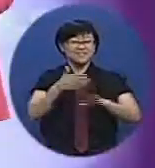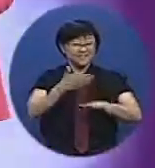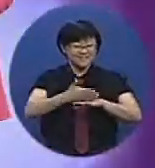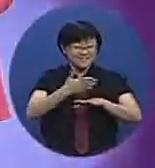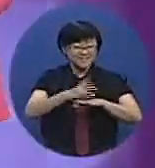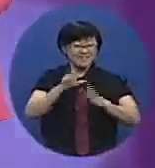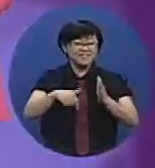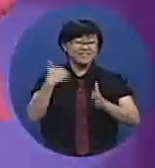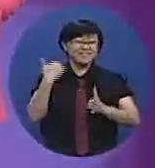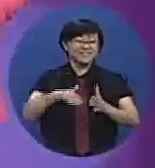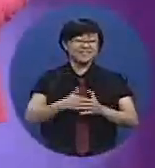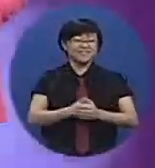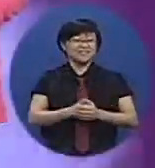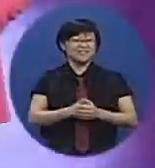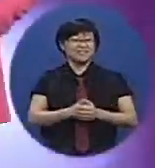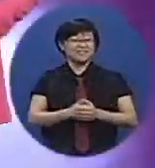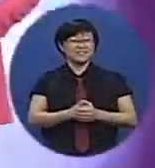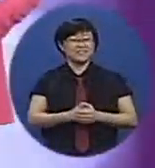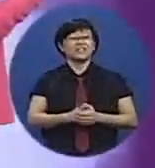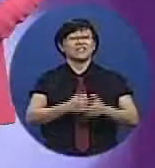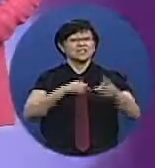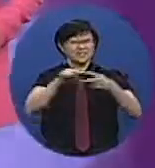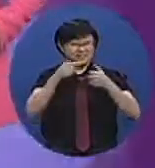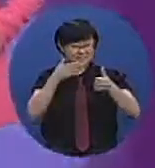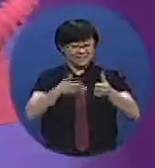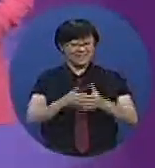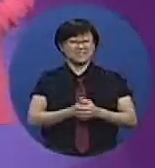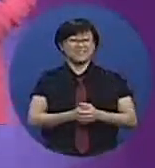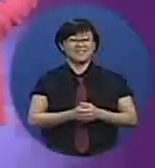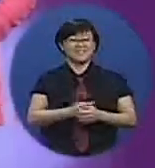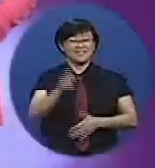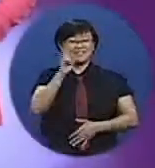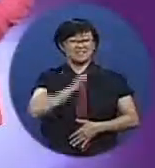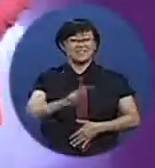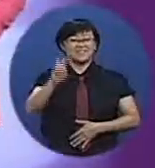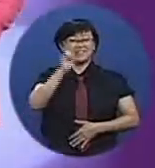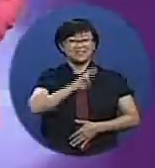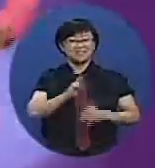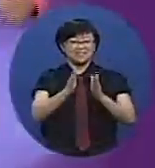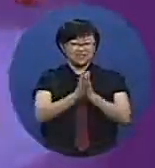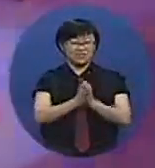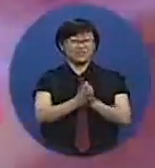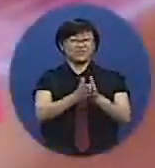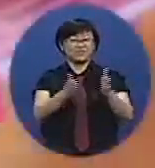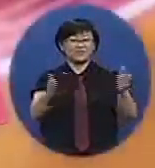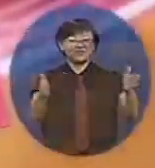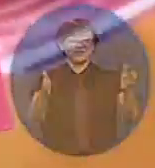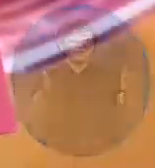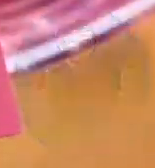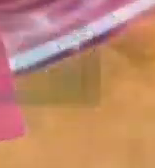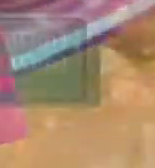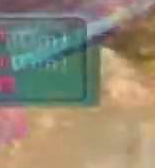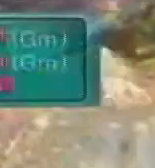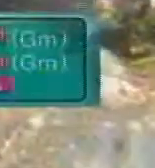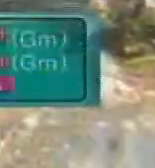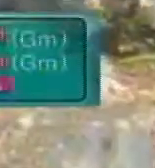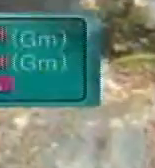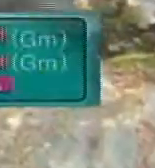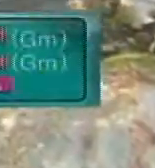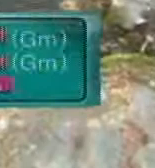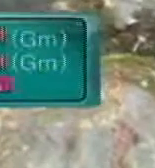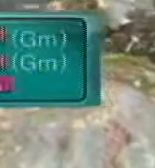시간이 얼마 안 돼서. 네네. 네. 네. 이해해 주시기 바랍니다. 네, 감사합니다. 자, 음악 드리겠습니다. 음악 주세요.